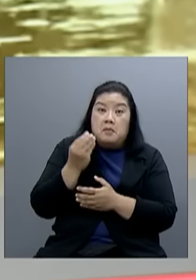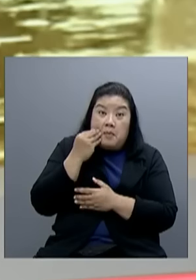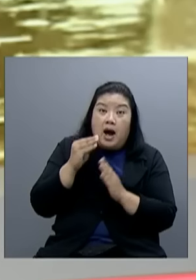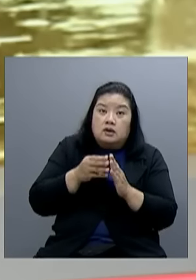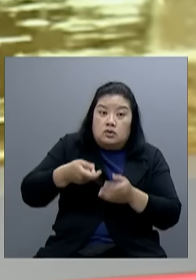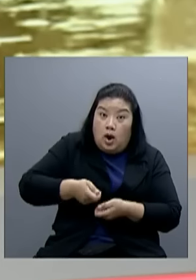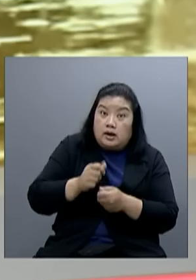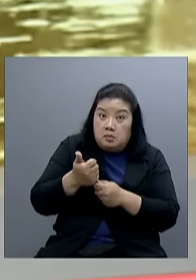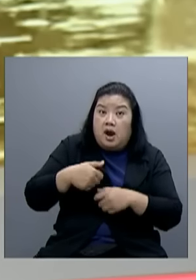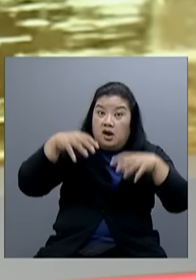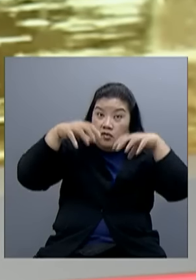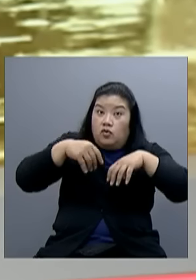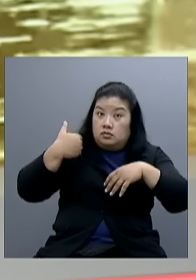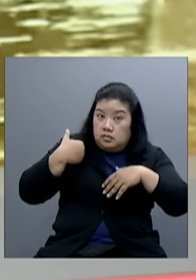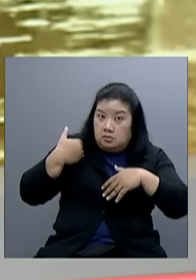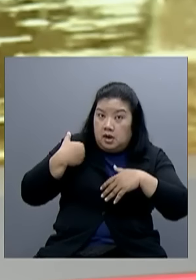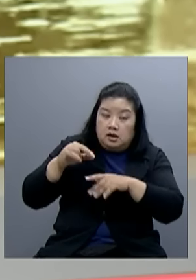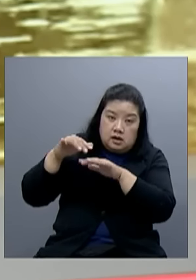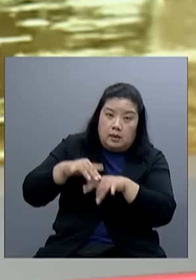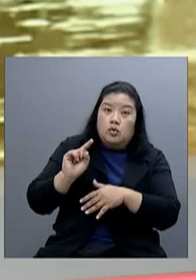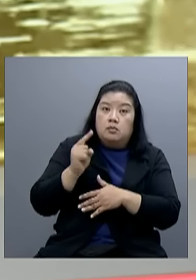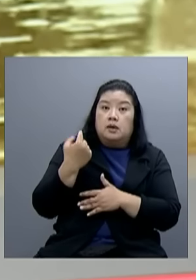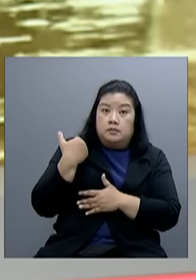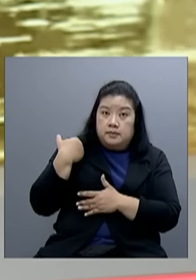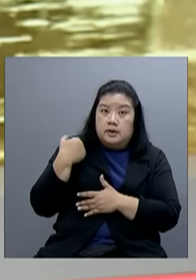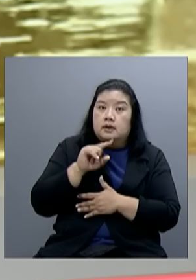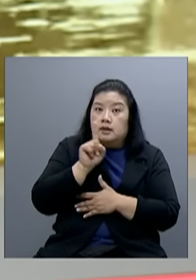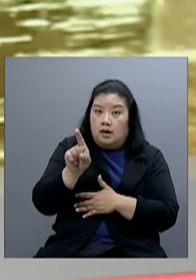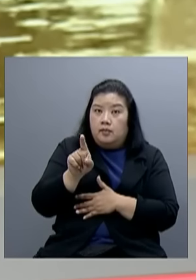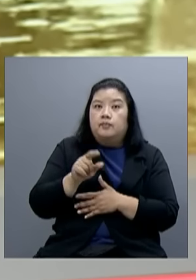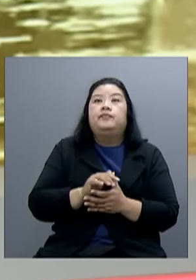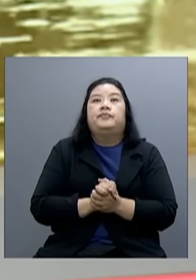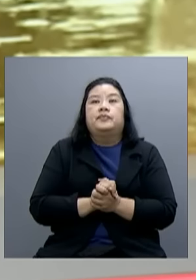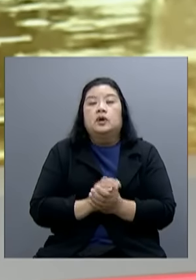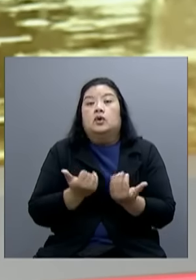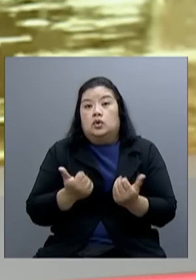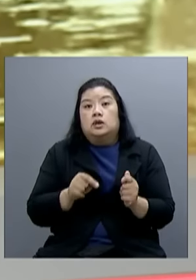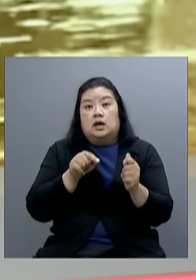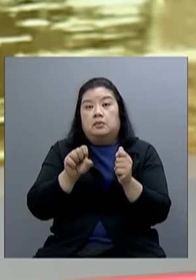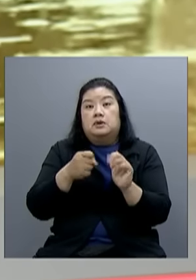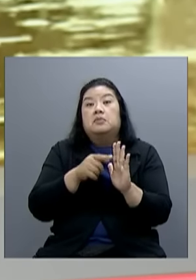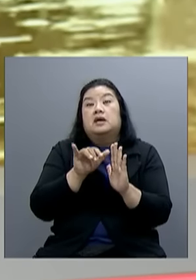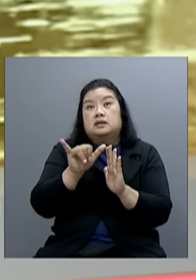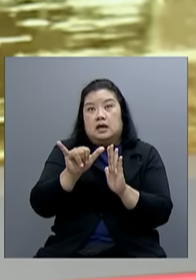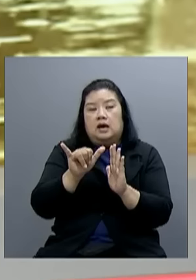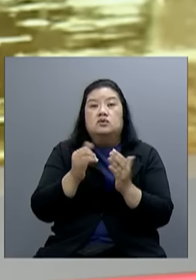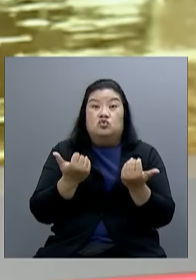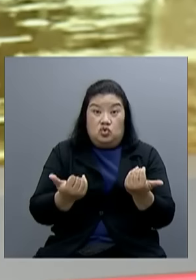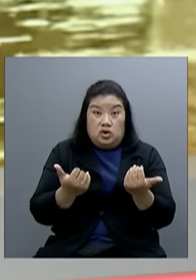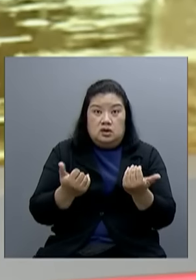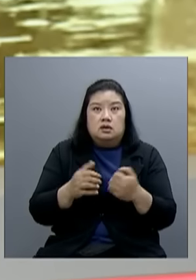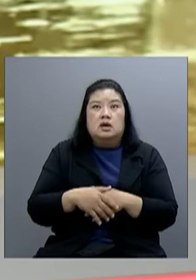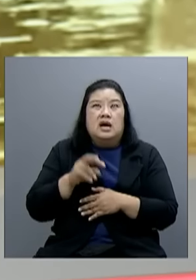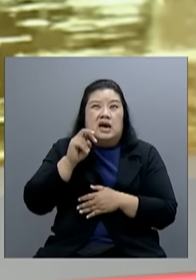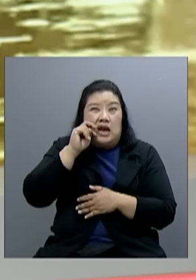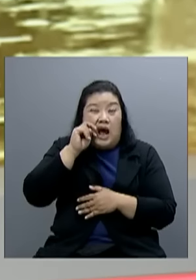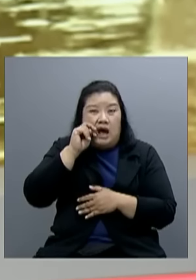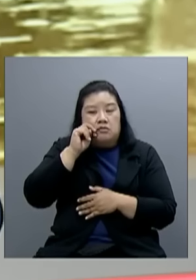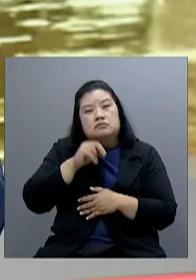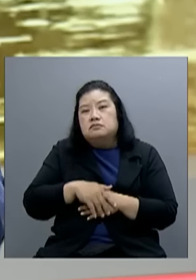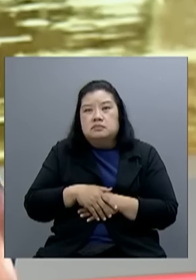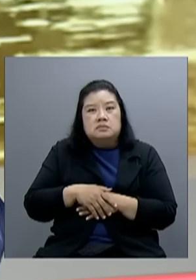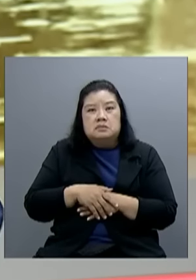ได้อย่างถาวรได้แล้วหรือยังคะ ครับก็สำหรับแม่สายนะครับเป็นอะไรที่ณขณะนี้ลำน้ำตื้นเขินแล้ว